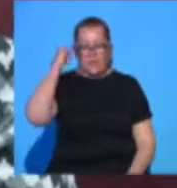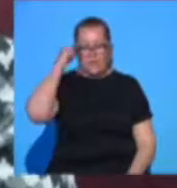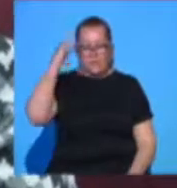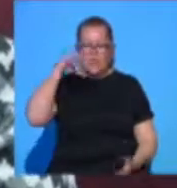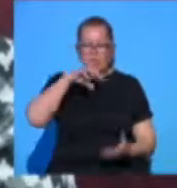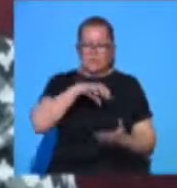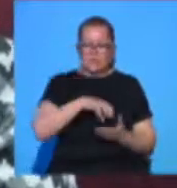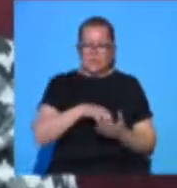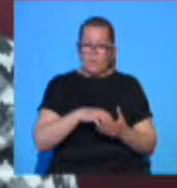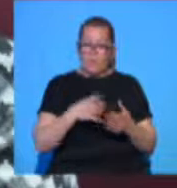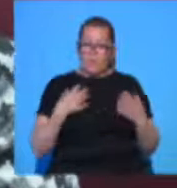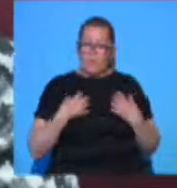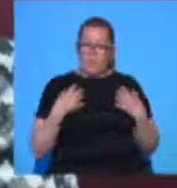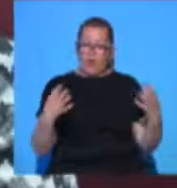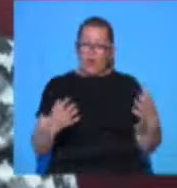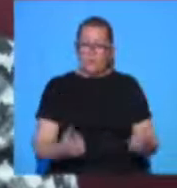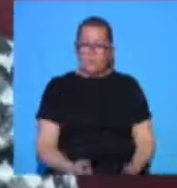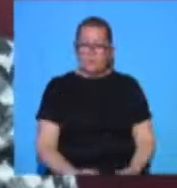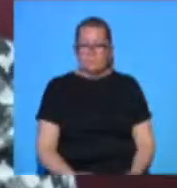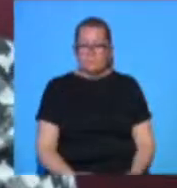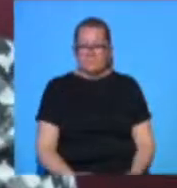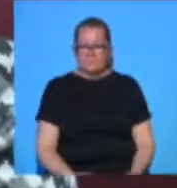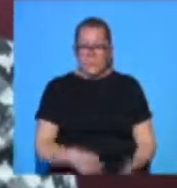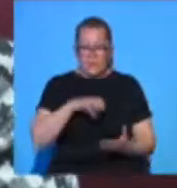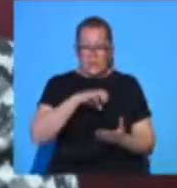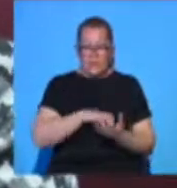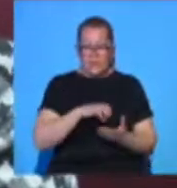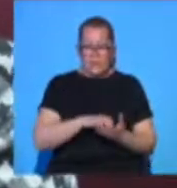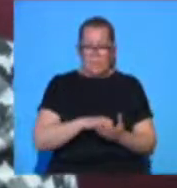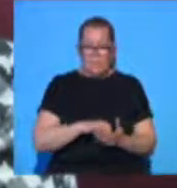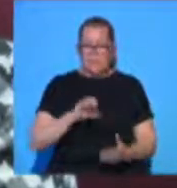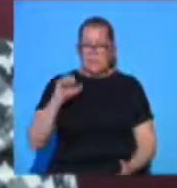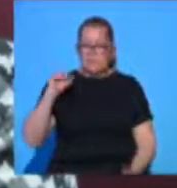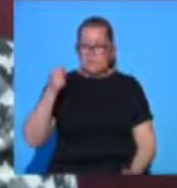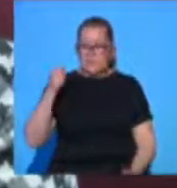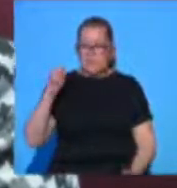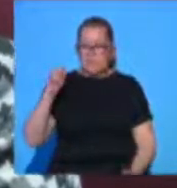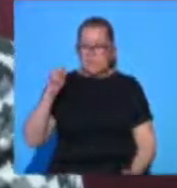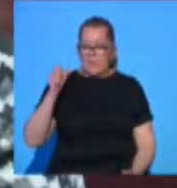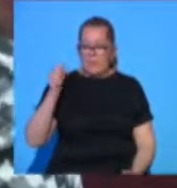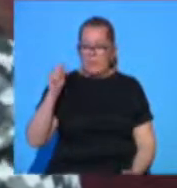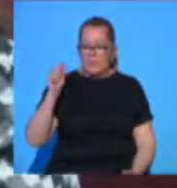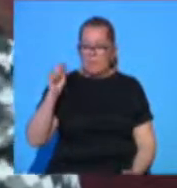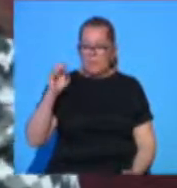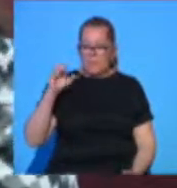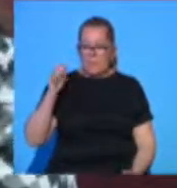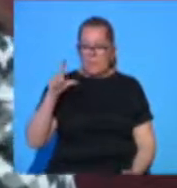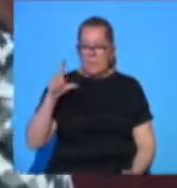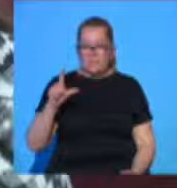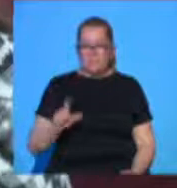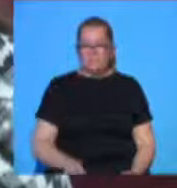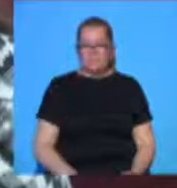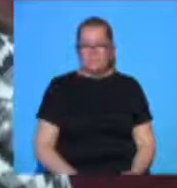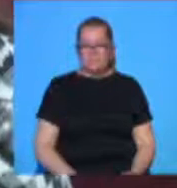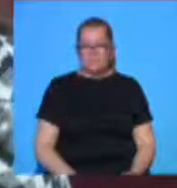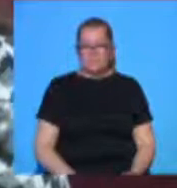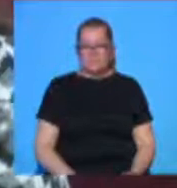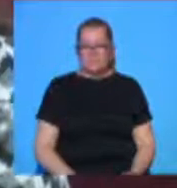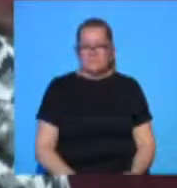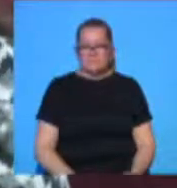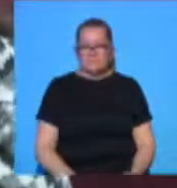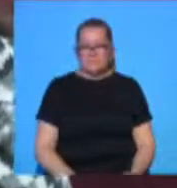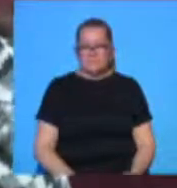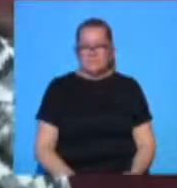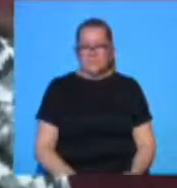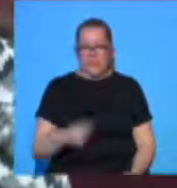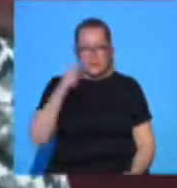atât de vast, am putea să credem că domeniul aerospațial este apanajul firmelor mari sau al societăților mari. În